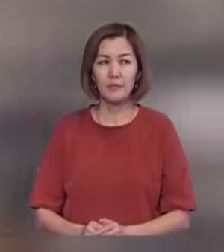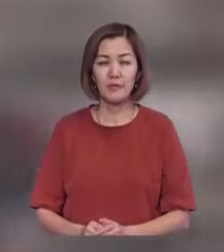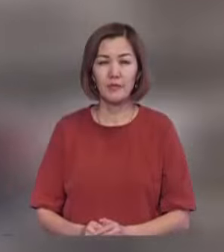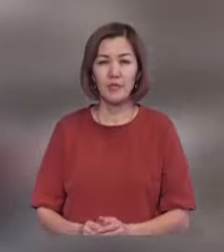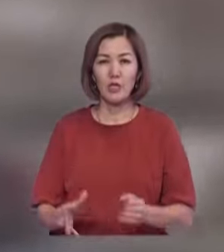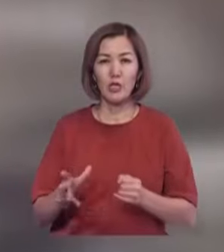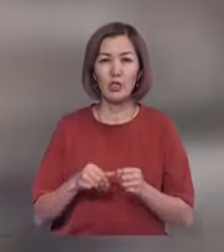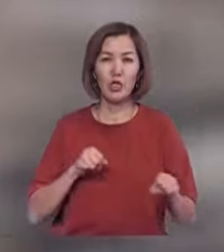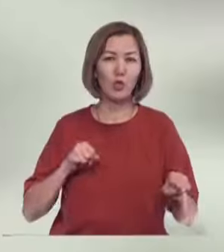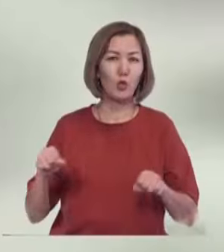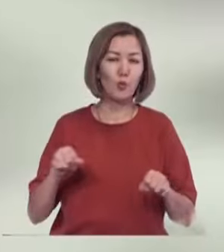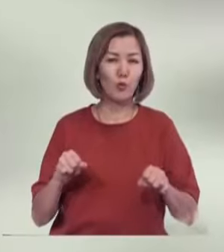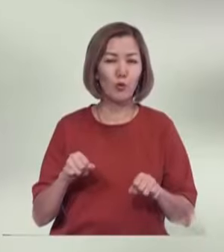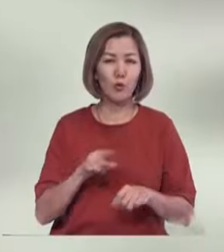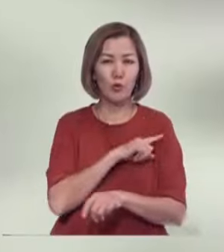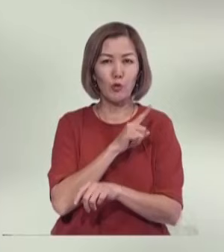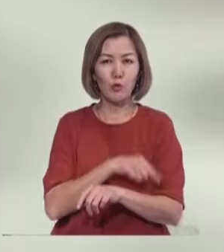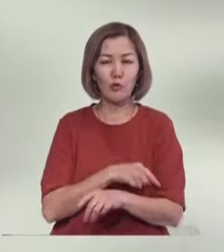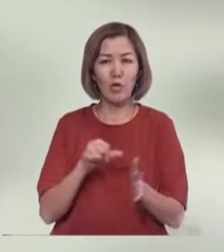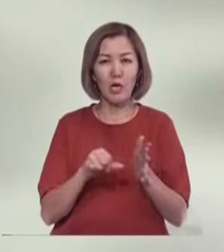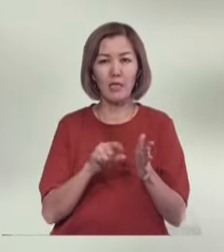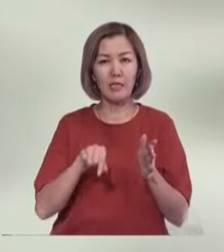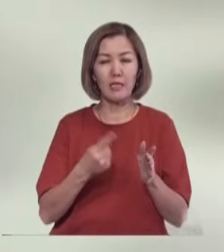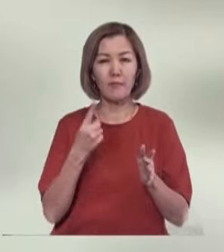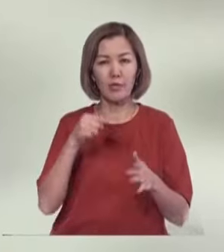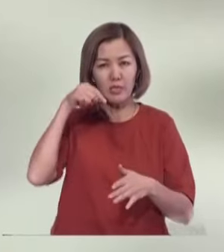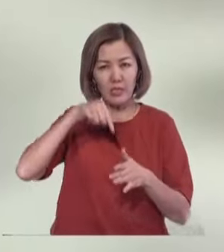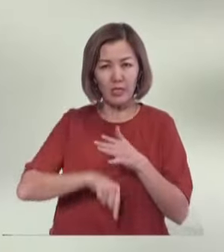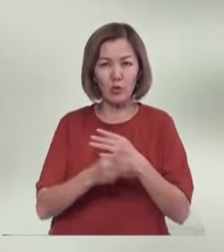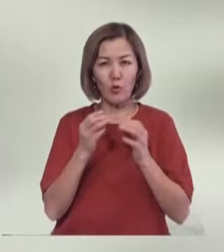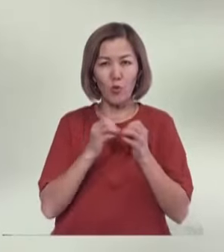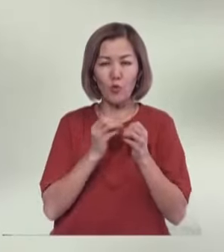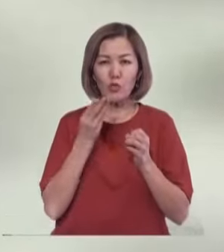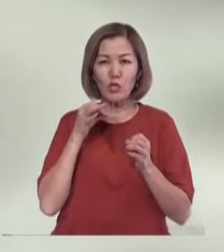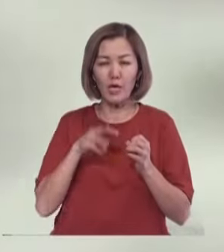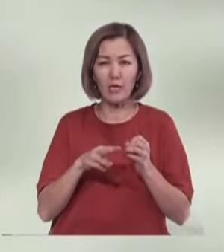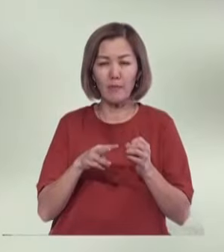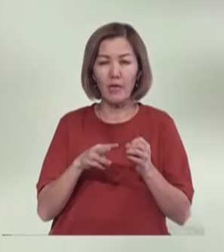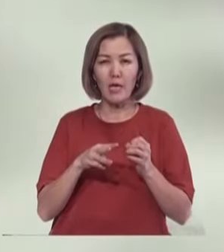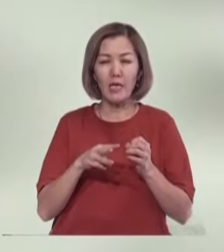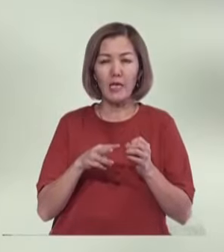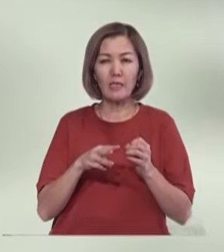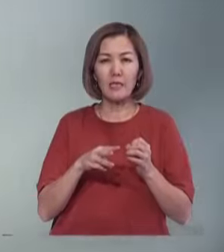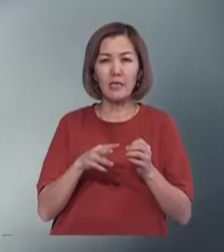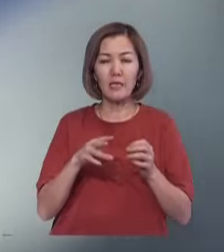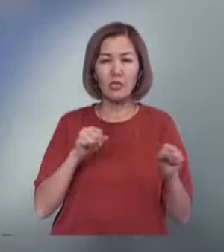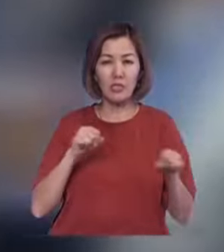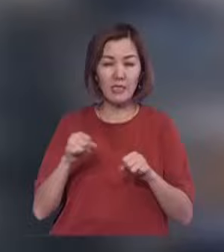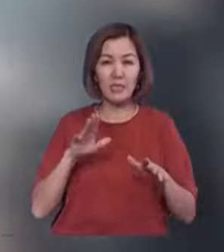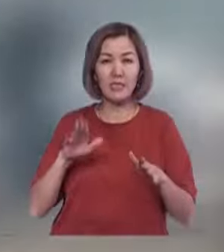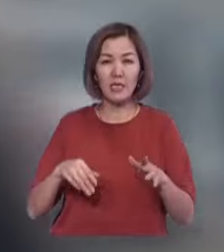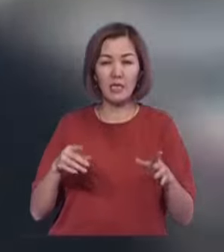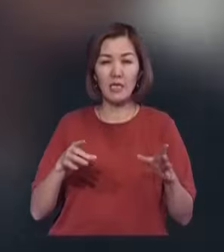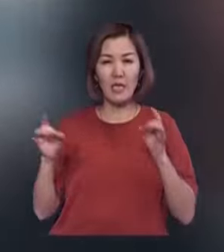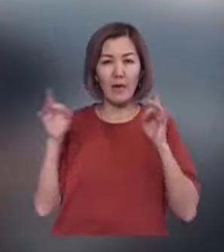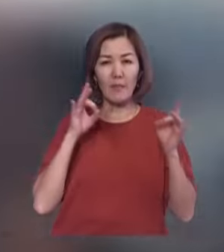Жер дүмпуінің магнитудасы 6.1, ал тереңдігі 10 шақырым. Бұл жолы қалада апаттан соң хабарлау жүйесі жұмыс істепті. Жүйе арқылы